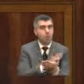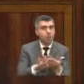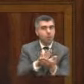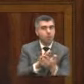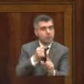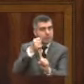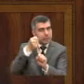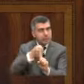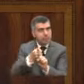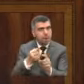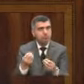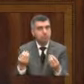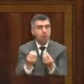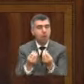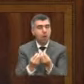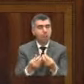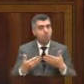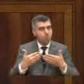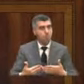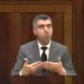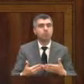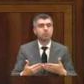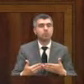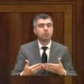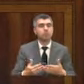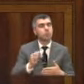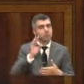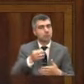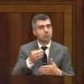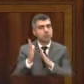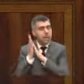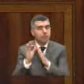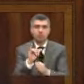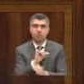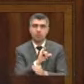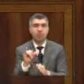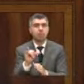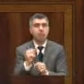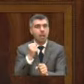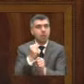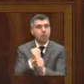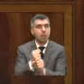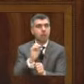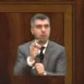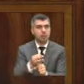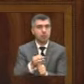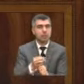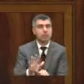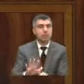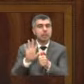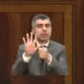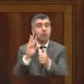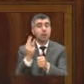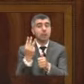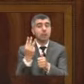نشتغلوا عليها من اليوم، ما غاديش نعسوا، عطونا الاقتراحات نشتغلوا عليهم. راه كاين 36 مليون ديال المغاربه